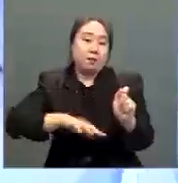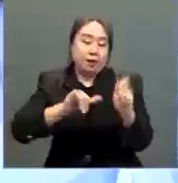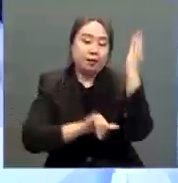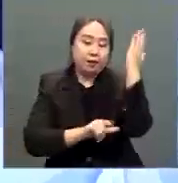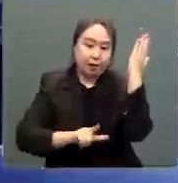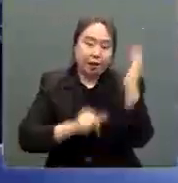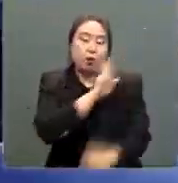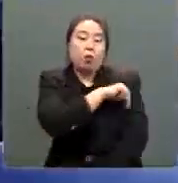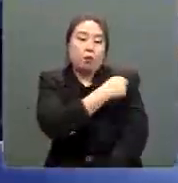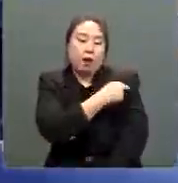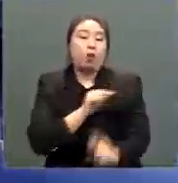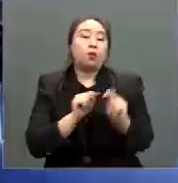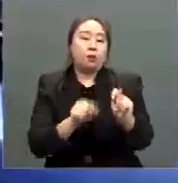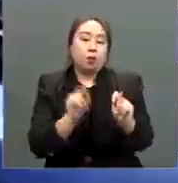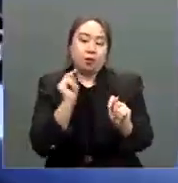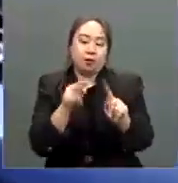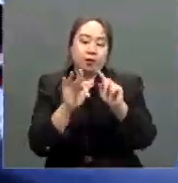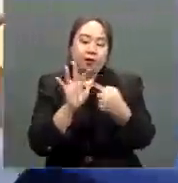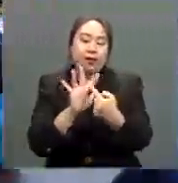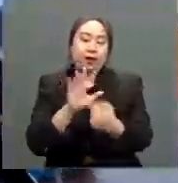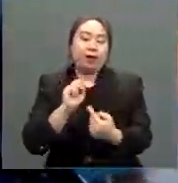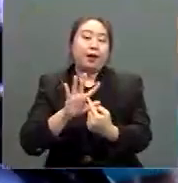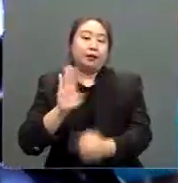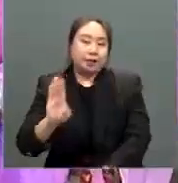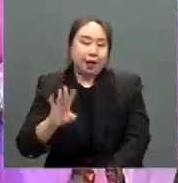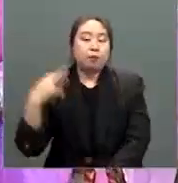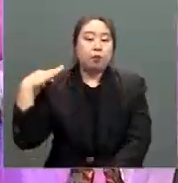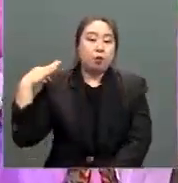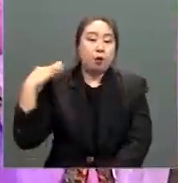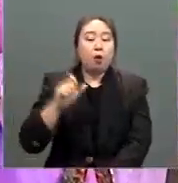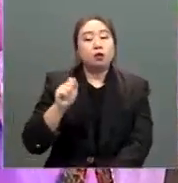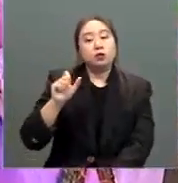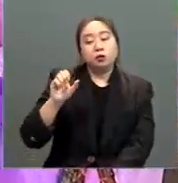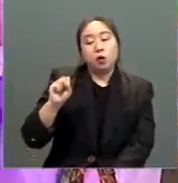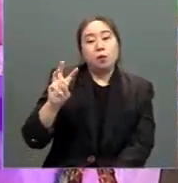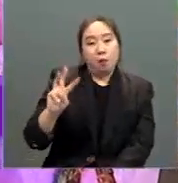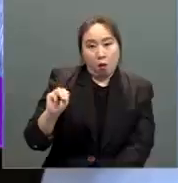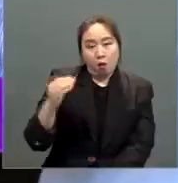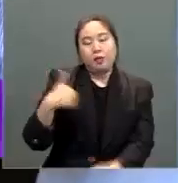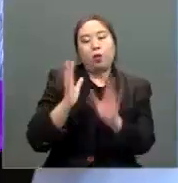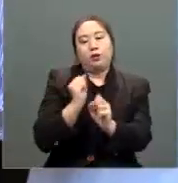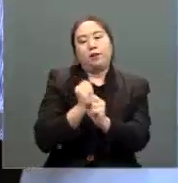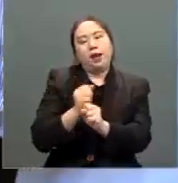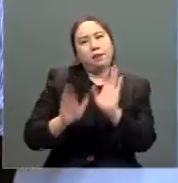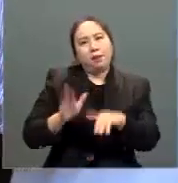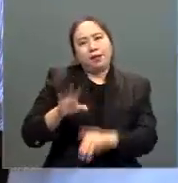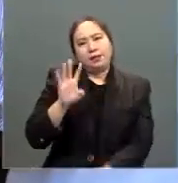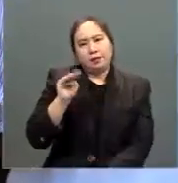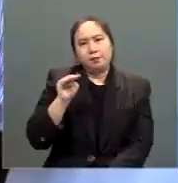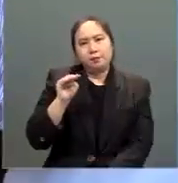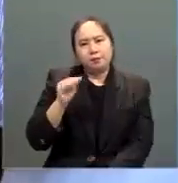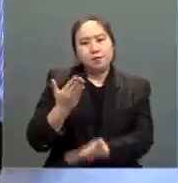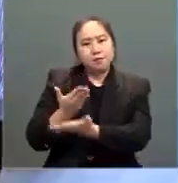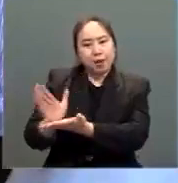สริมสุขภาพประจำตำบลท่าสาบรวมทั้งอสม.เขตท่าสาบระดมกำลังเจ้าหน้าที่กว่า40คนนะคะ